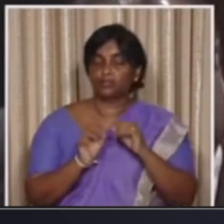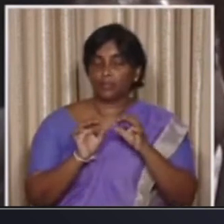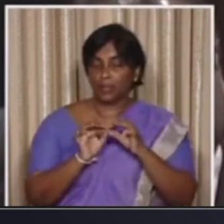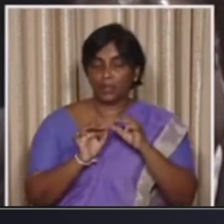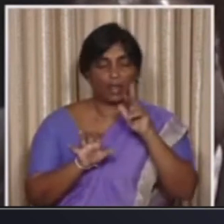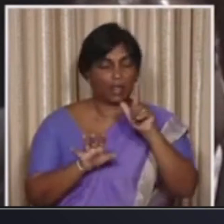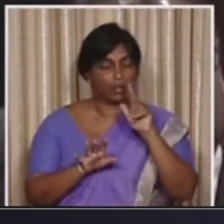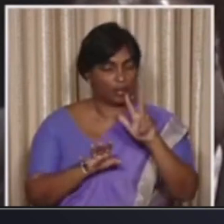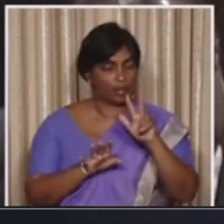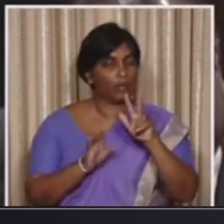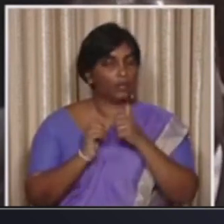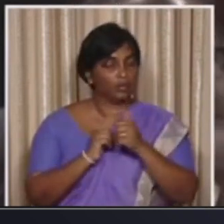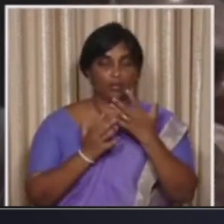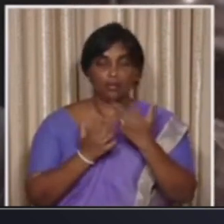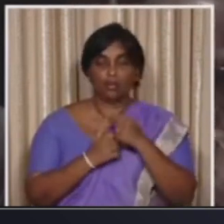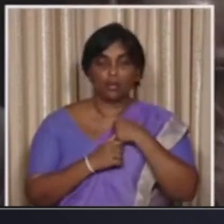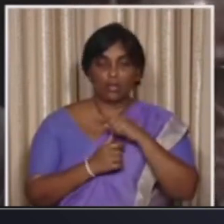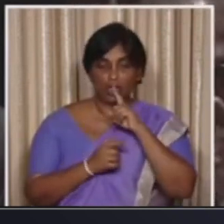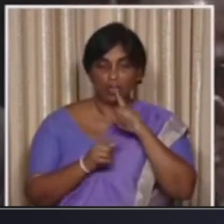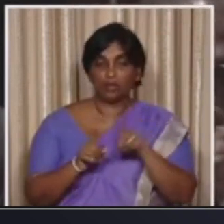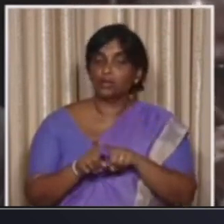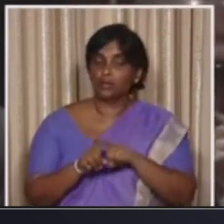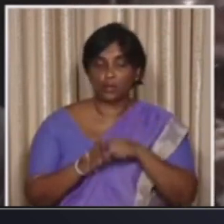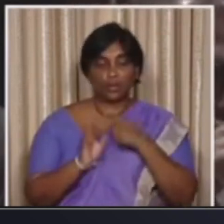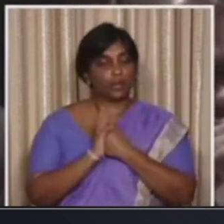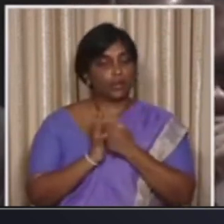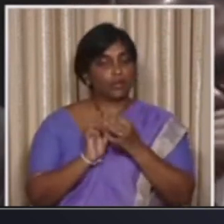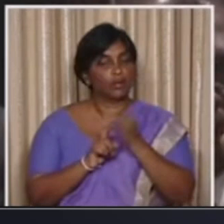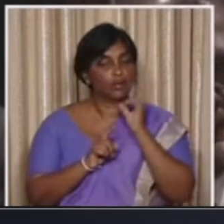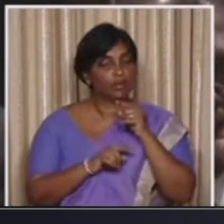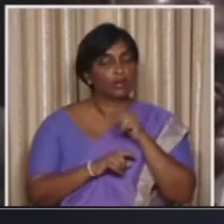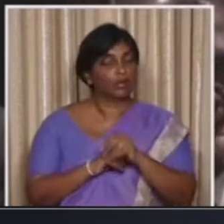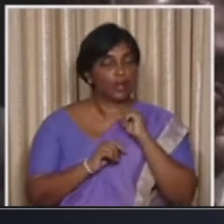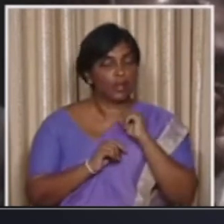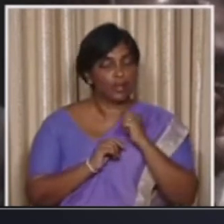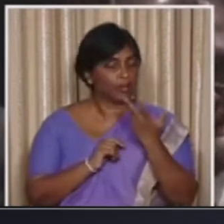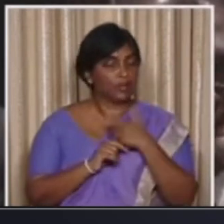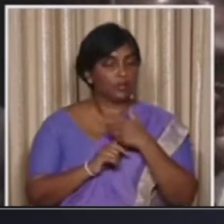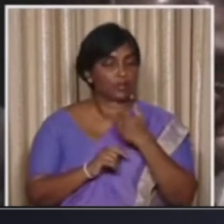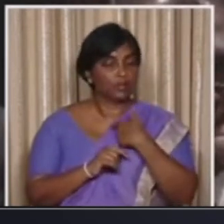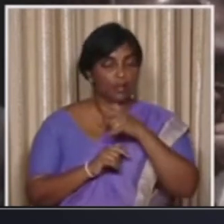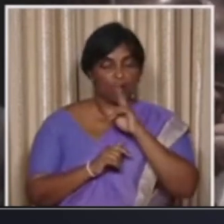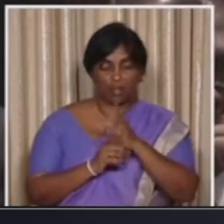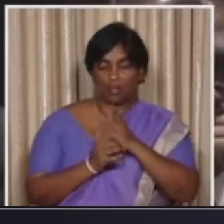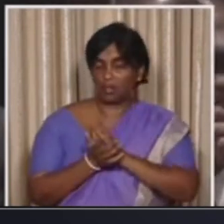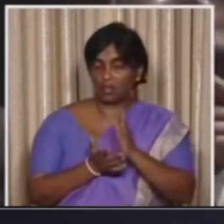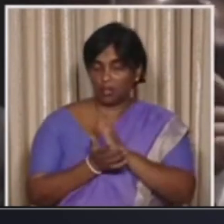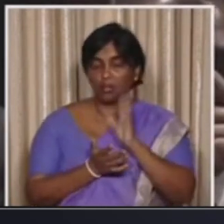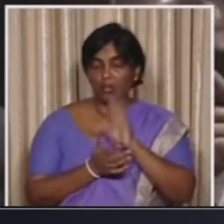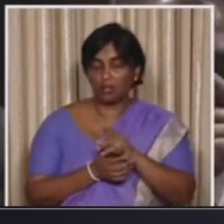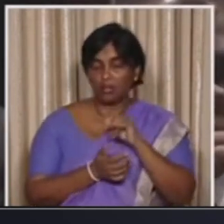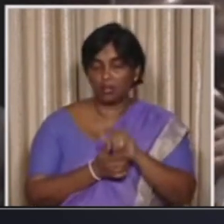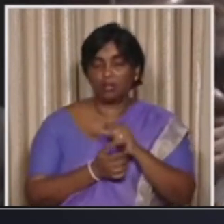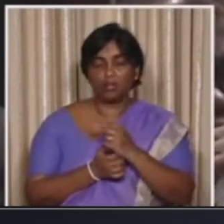79ක් ගන්න ක්‍රමයක් තියෙනවා මම කියපු විදිහට ගරු සභාපතිතුමනි ඇයි බැරි පොලු තියපු උන්ගේ ණය ගවන්න කියලා